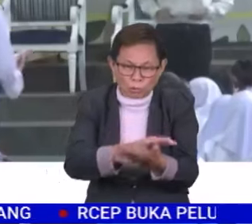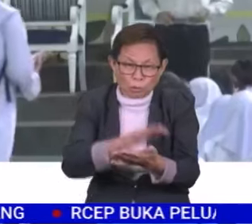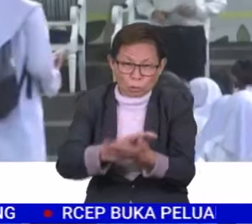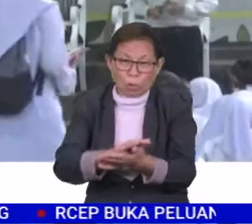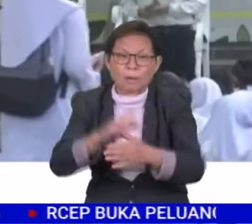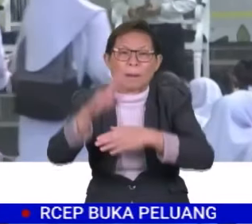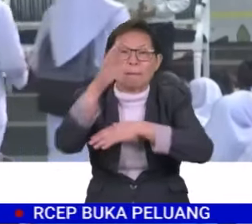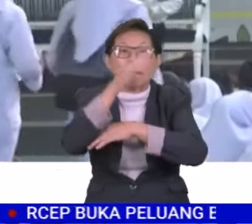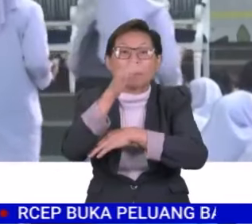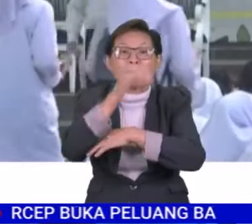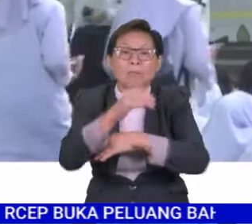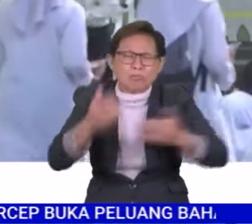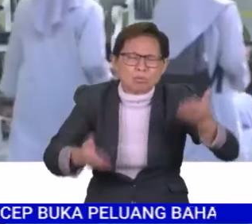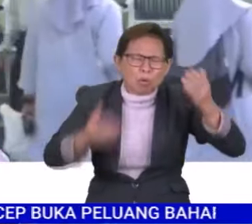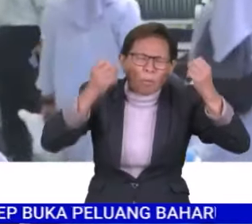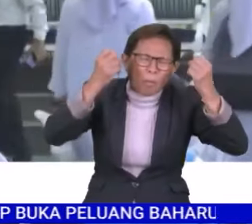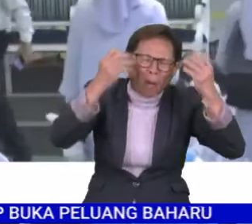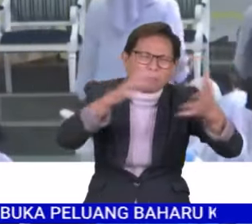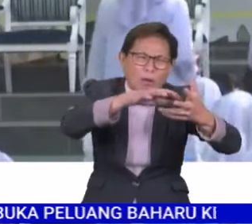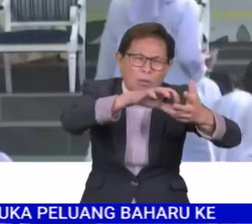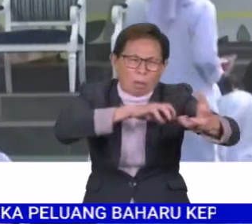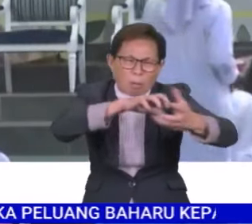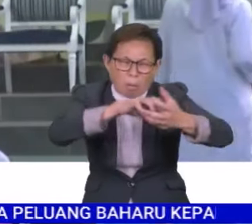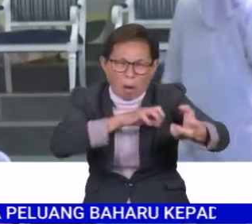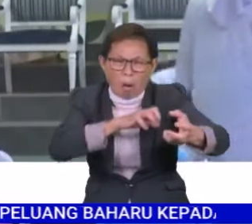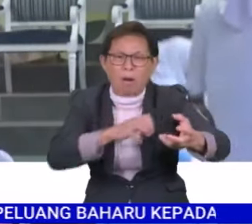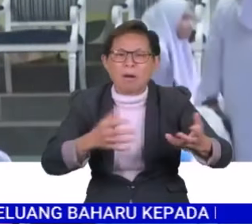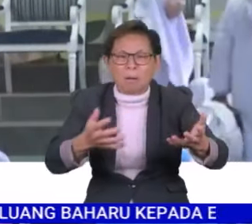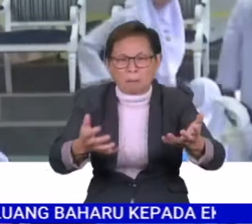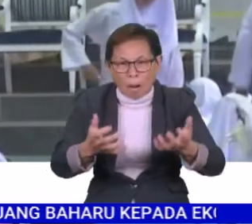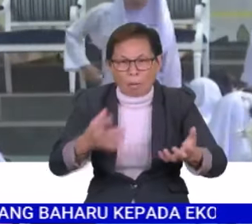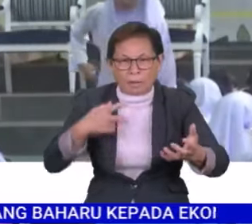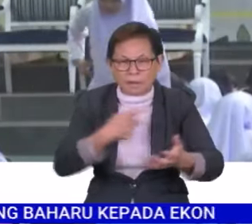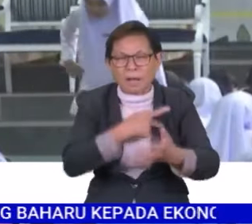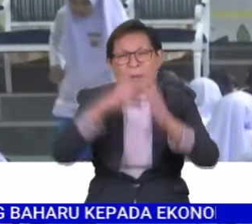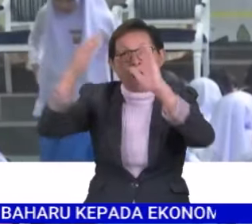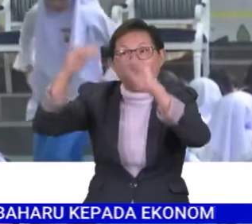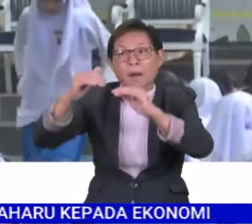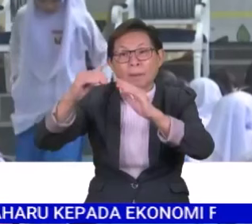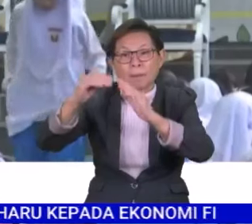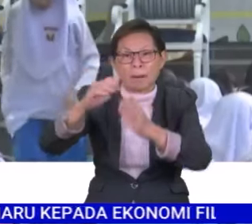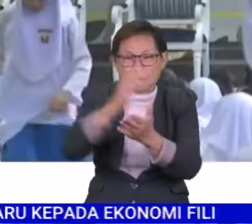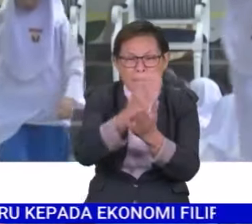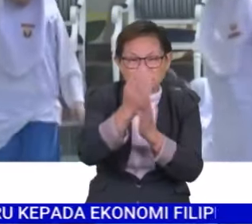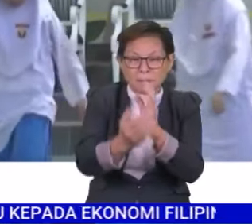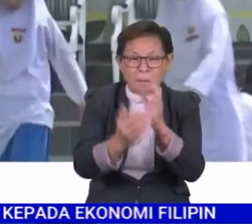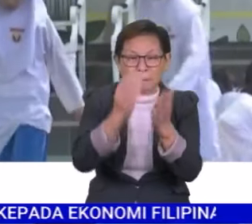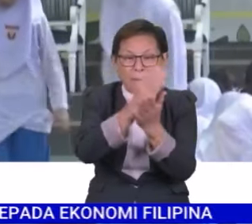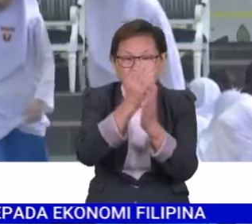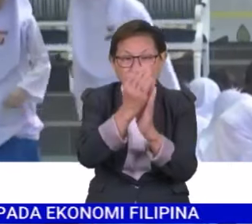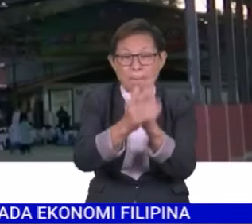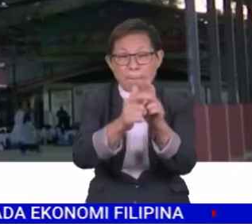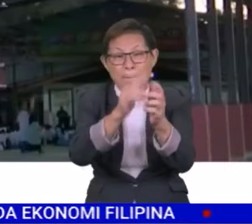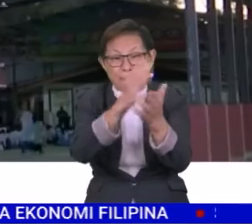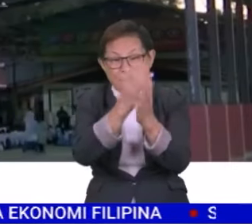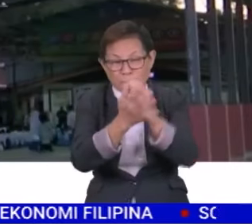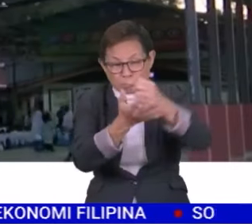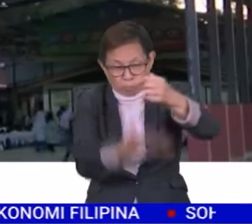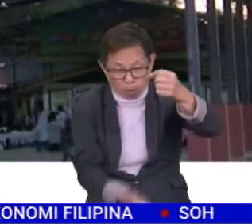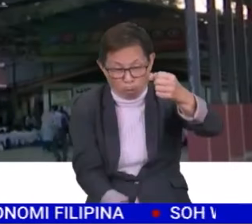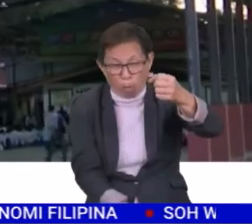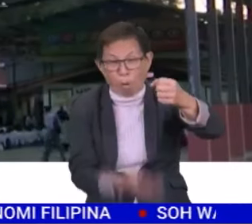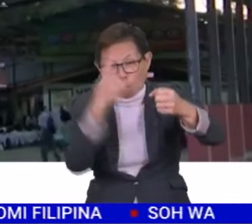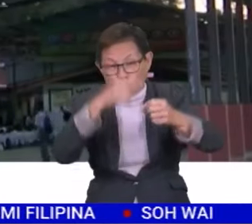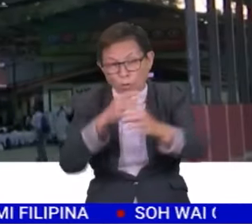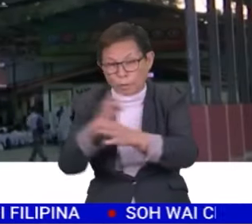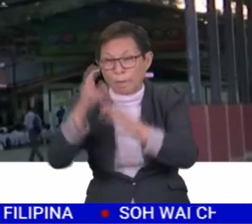negeri Melaka yang mungkin banyak yang rosak. Yang ini kita harap dalam bajet itu yang besar untuk bidang pendidikan